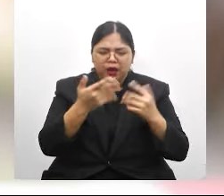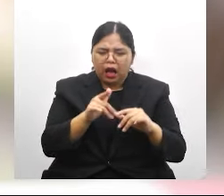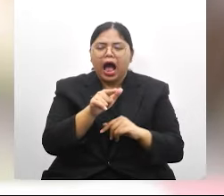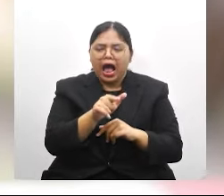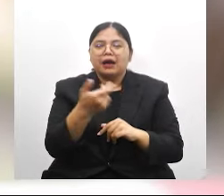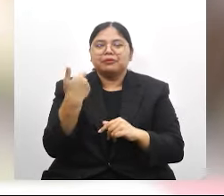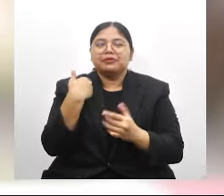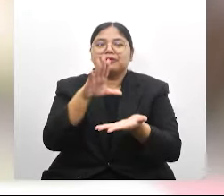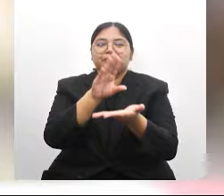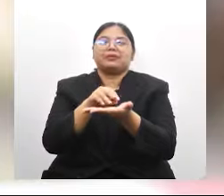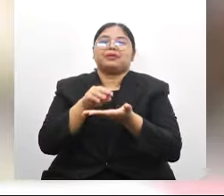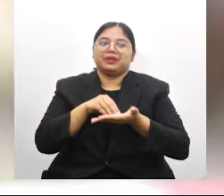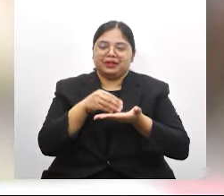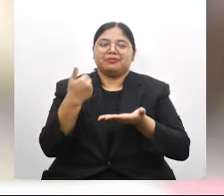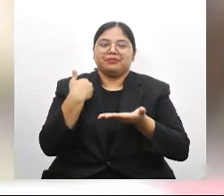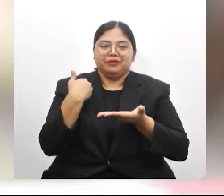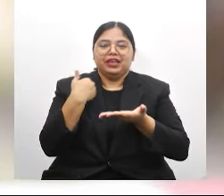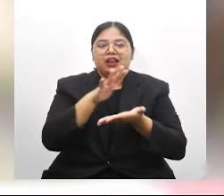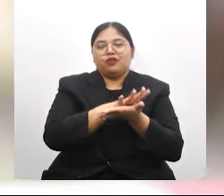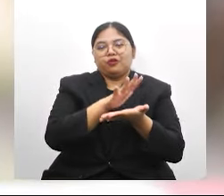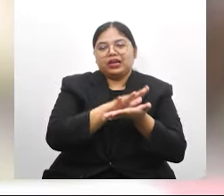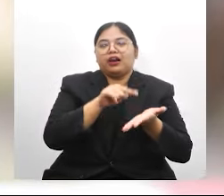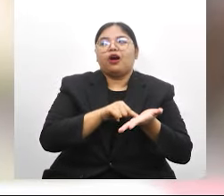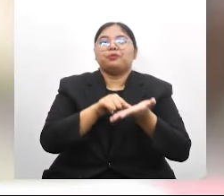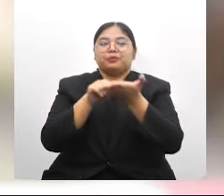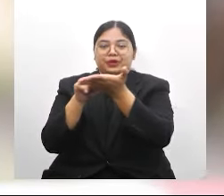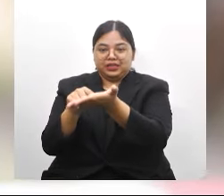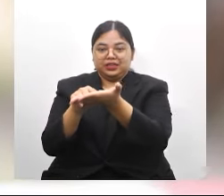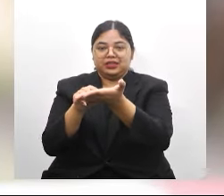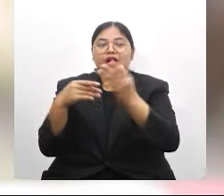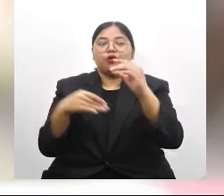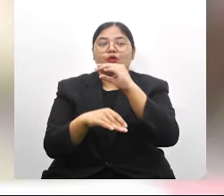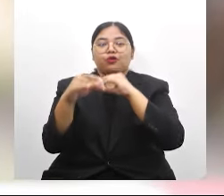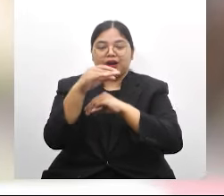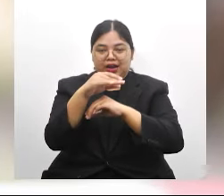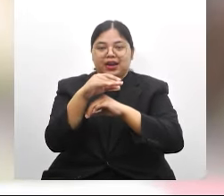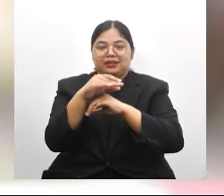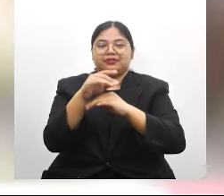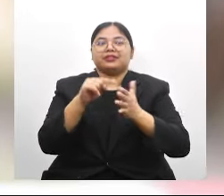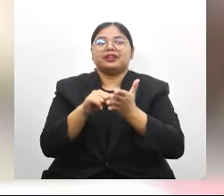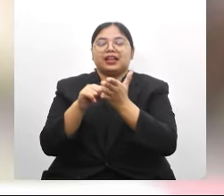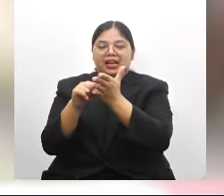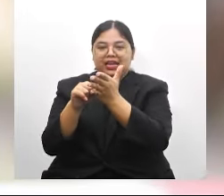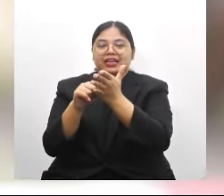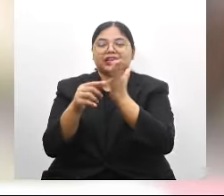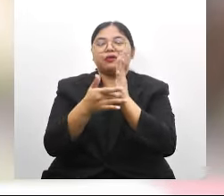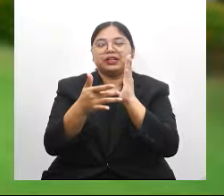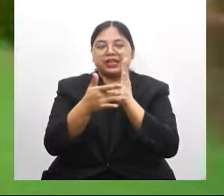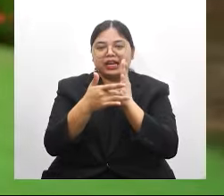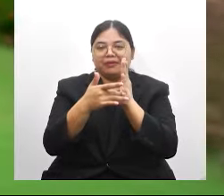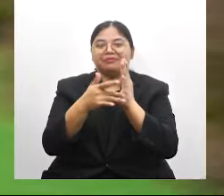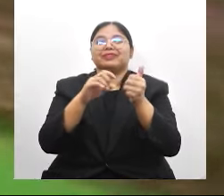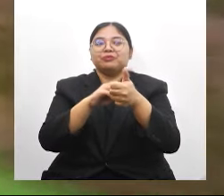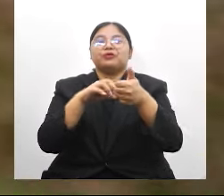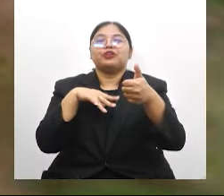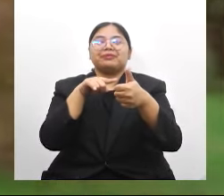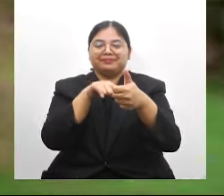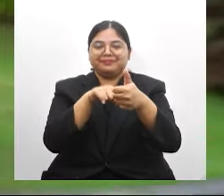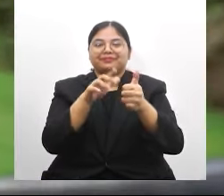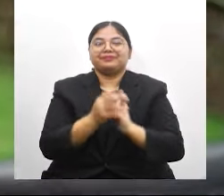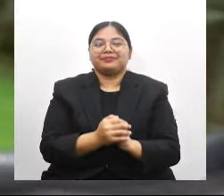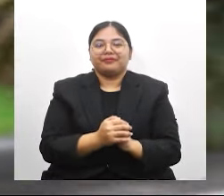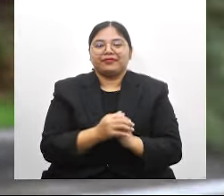ส่วนนี้ค่ะทางโรงเรียนก็จะต้องไปนำเสนอให้กับทางโครงการของโรงเรียนนำร่องนวัตกรรมของจังหวัดสุราษฎร์ธานีค่ะค่ะสำหรับ